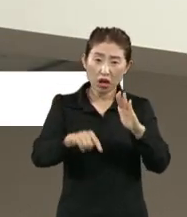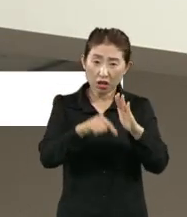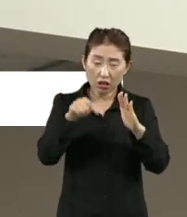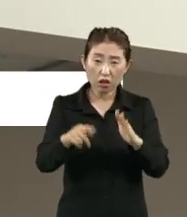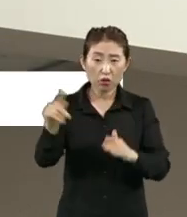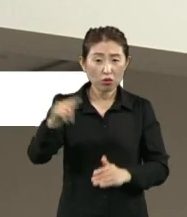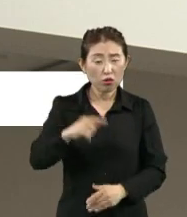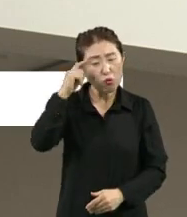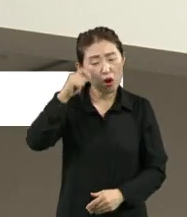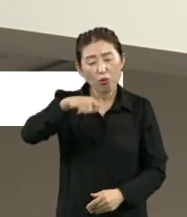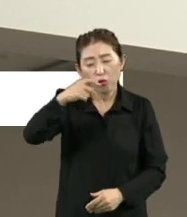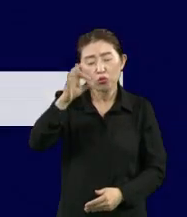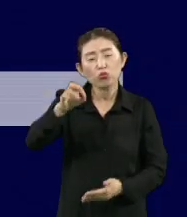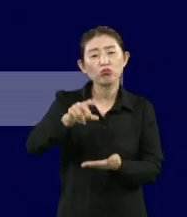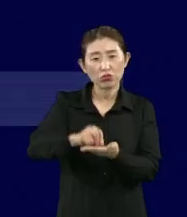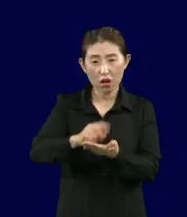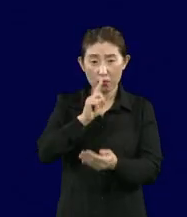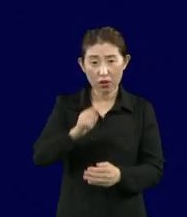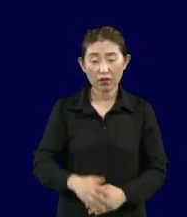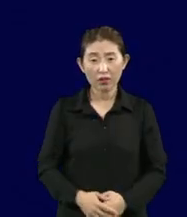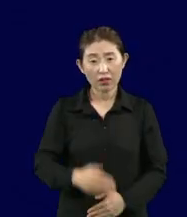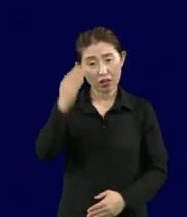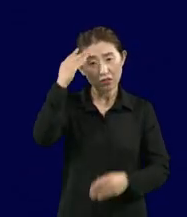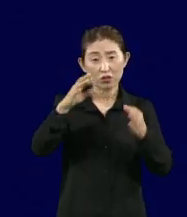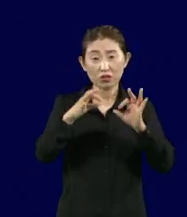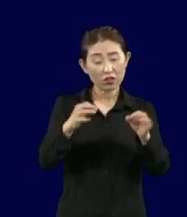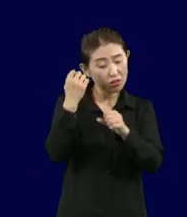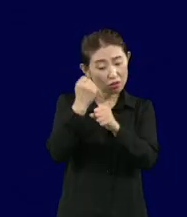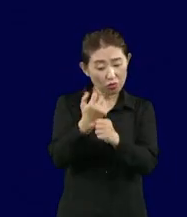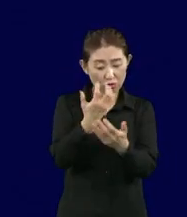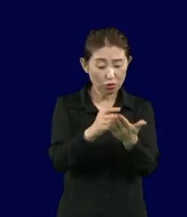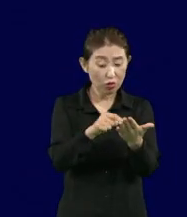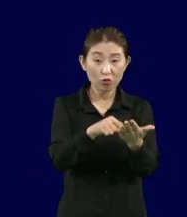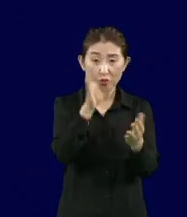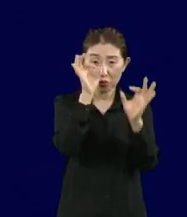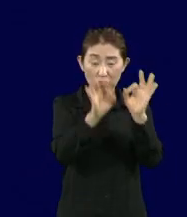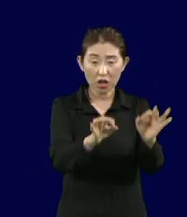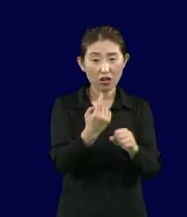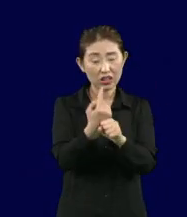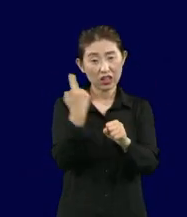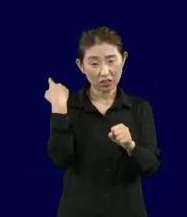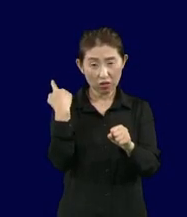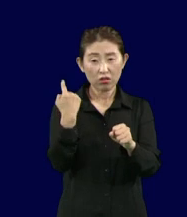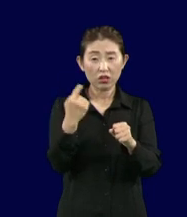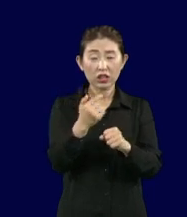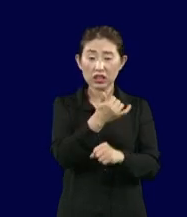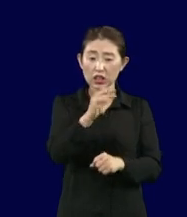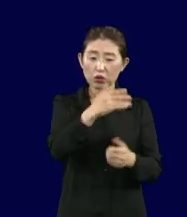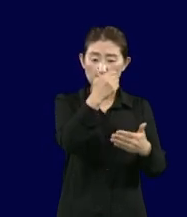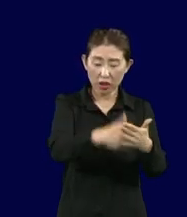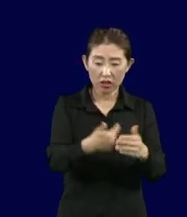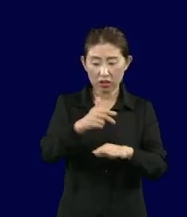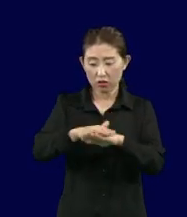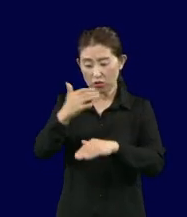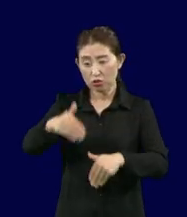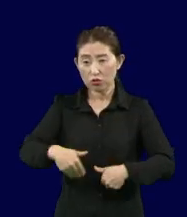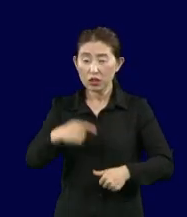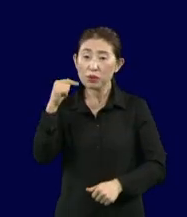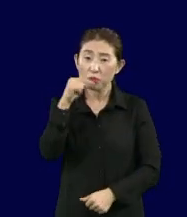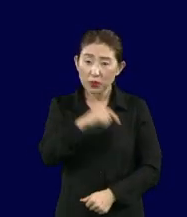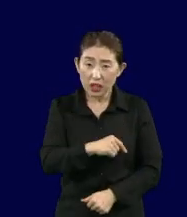대출의 문의가 늘어나고 있습니다. 한국은행의 한 연구 보고서에 따르면 지난해 말 기준 세종을 뺀 대전 충남